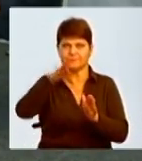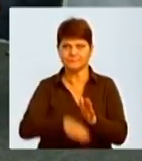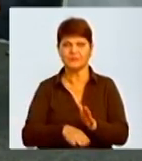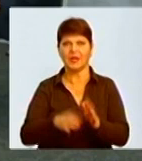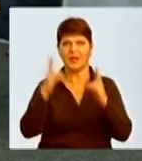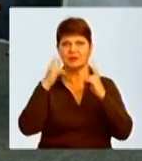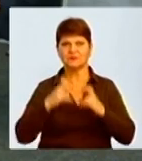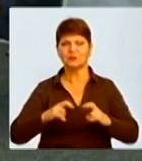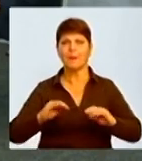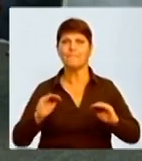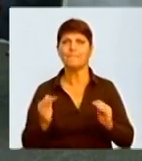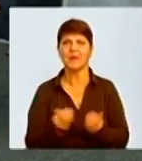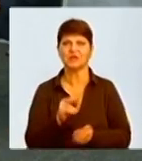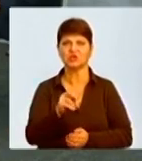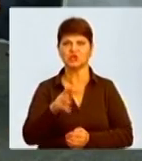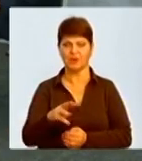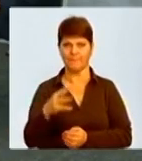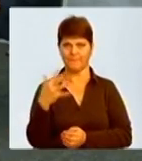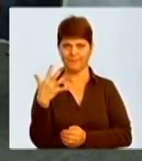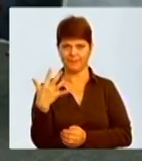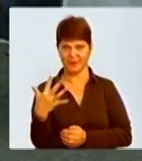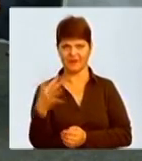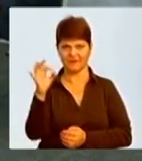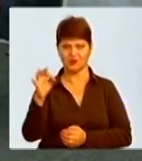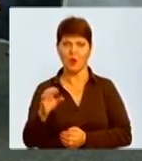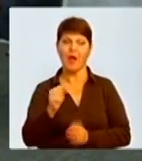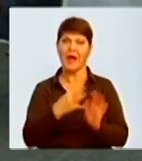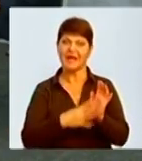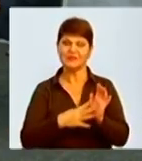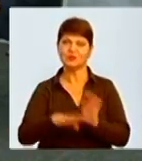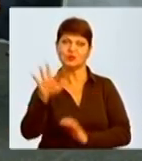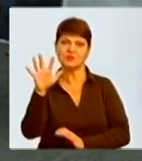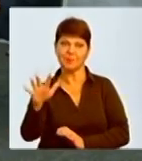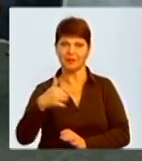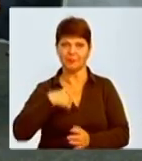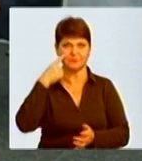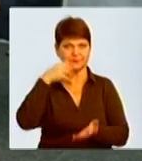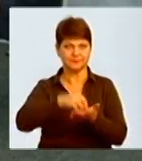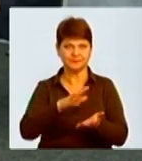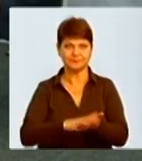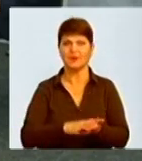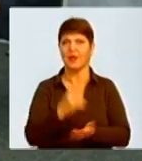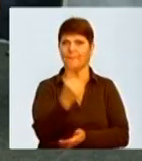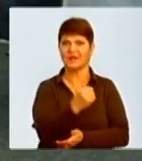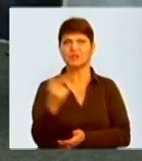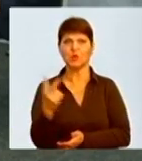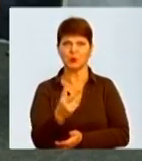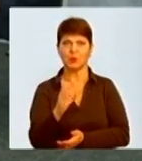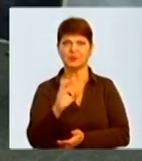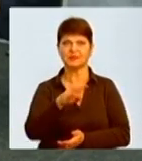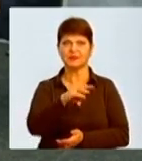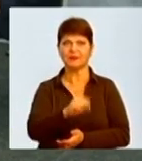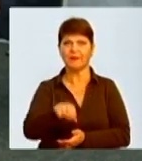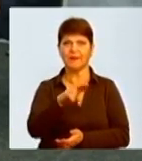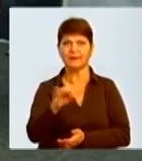в 5%. А 95% це займає перша і друга стадії, відповідно. Це рання діагностика, рання діагностика, звичайно.